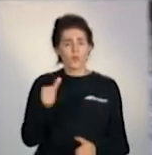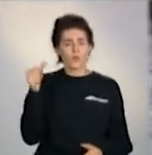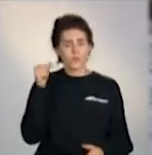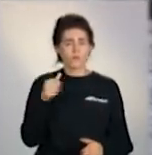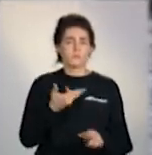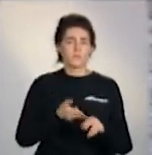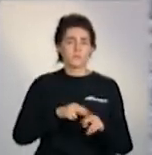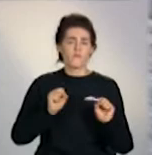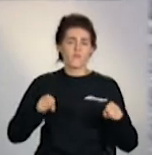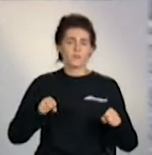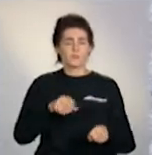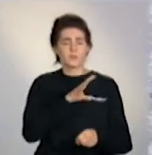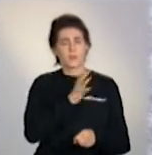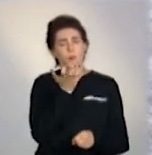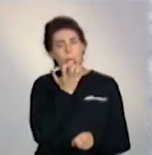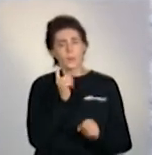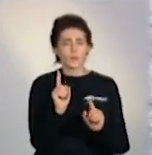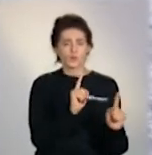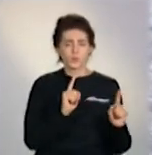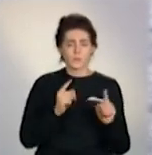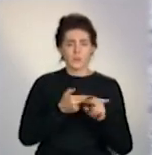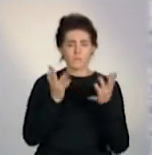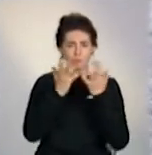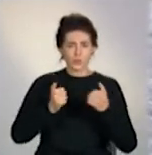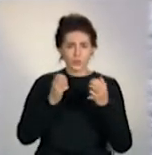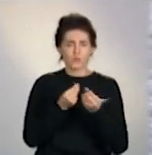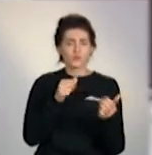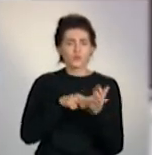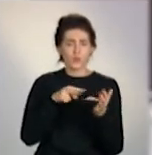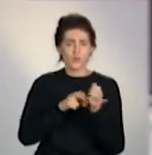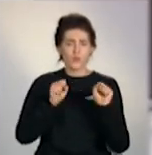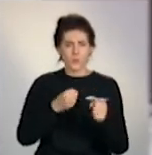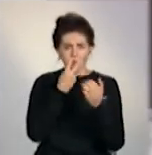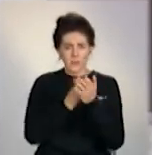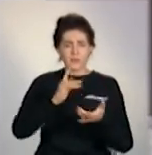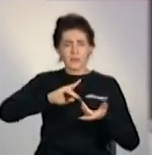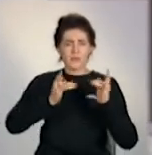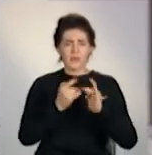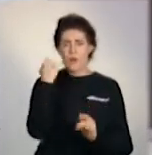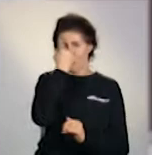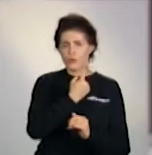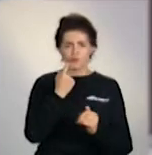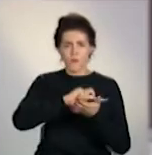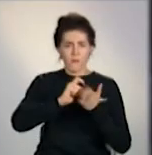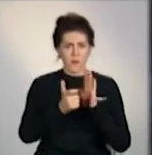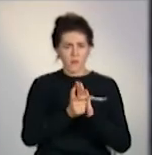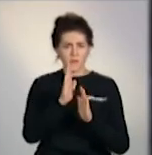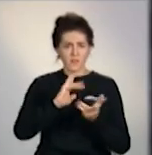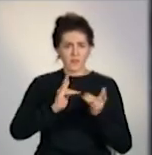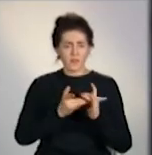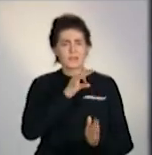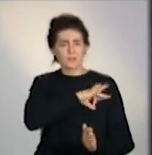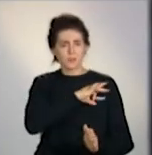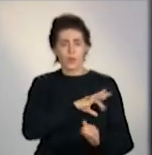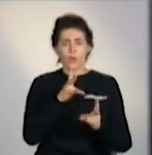может, было теплее. Також нараховані цифри можна побачити в інтернеті, в особистому кабінеті користувача. Та це не так